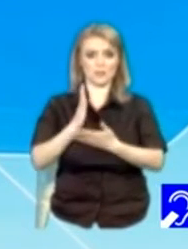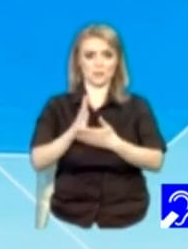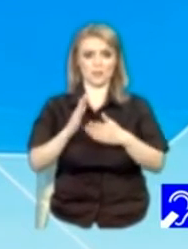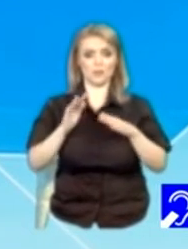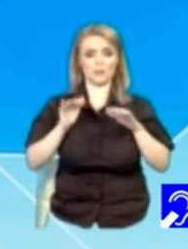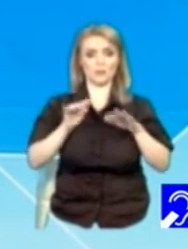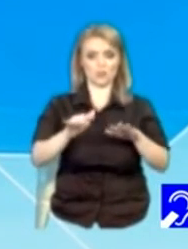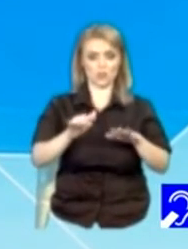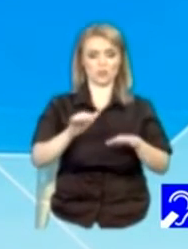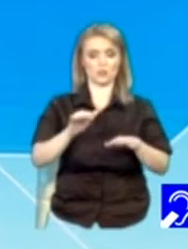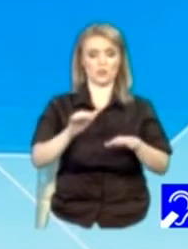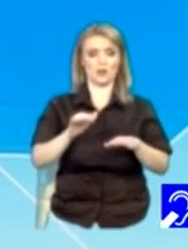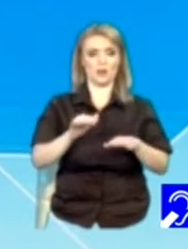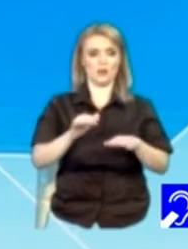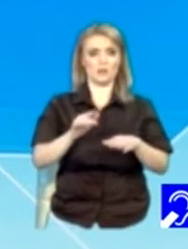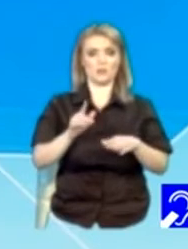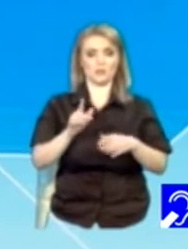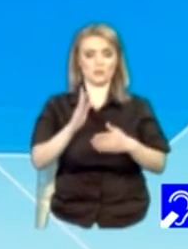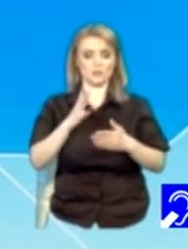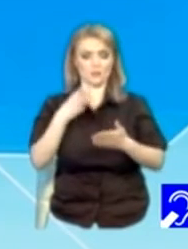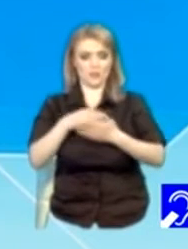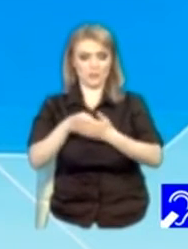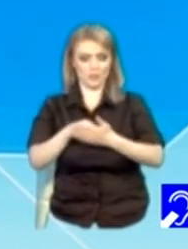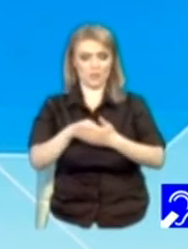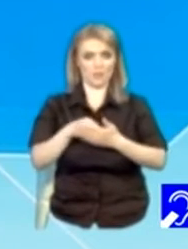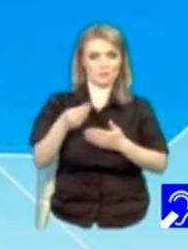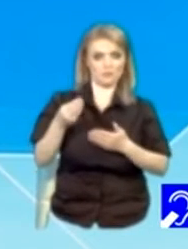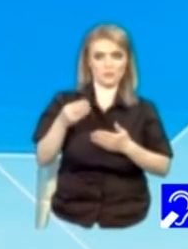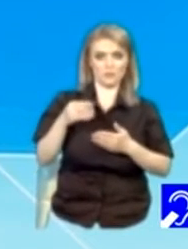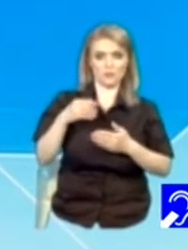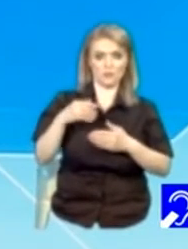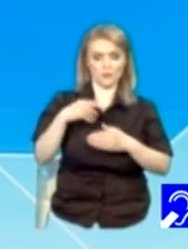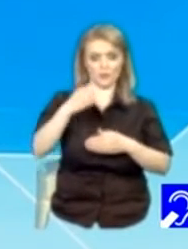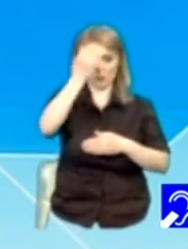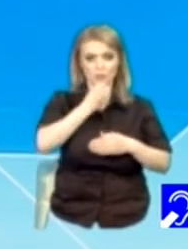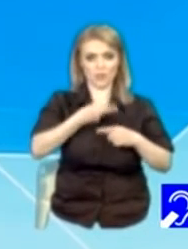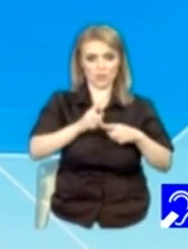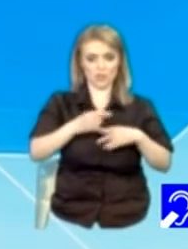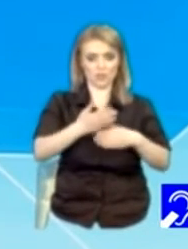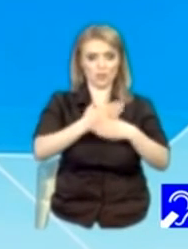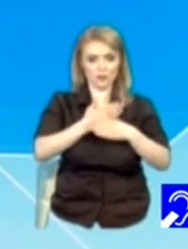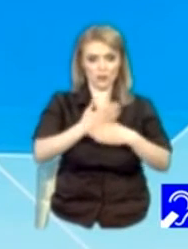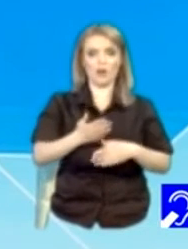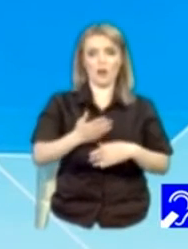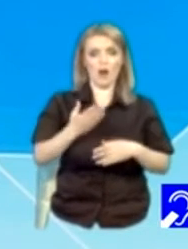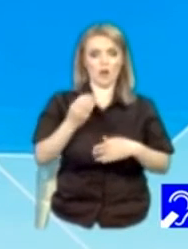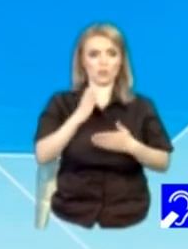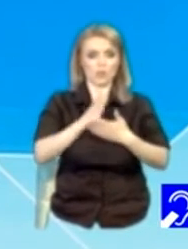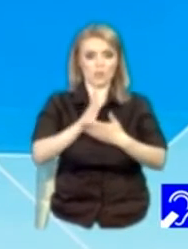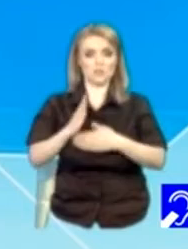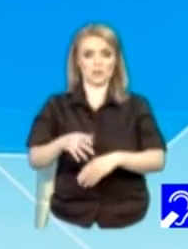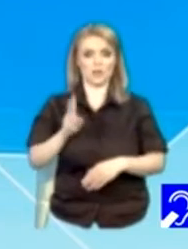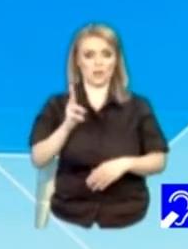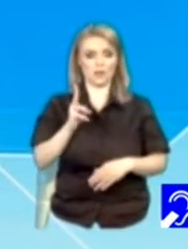își caută de interesele personale. Chiar astăzi, în cadrul unei dezvăluiri jurnalistice, s-a demonstrat că unii